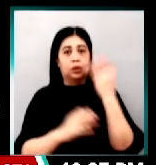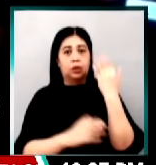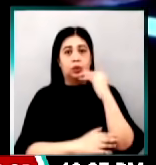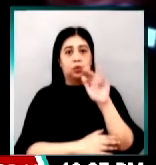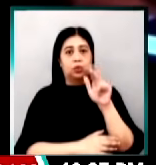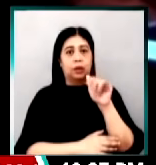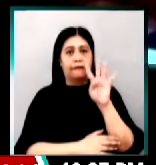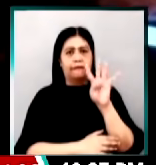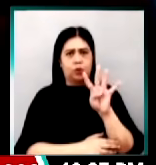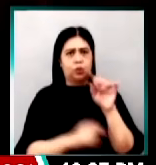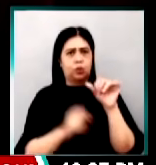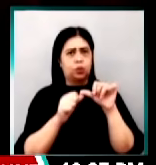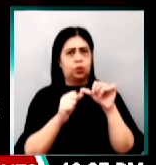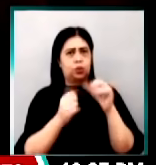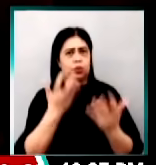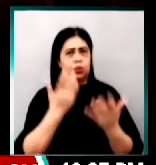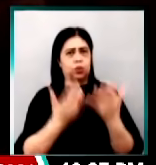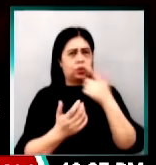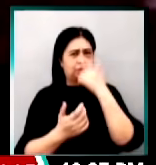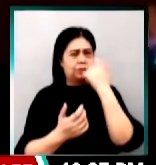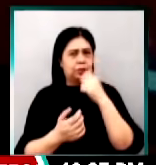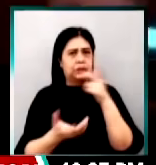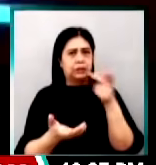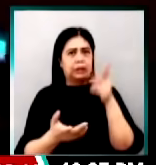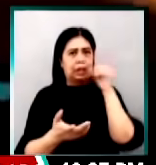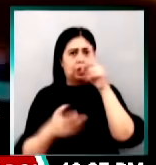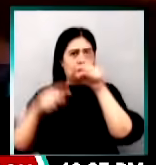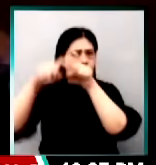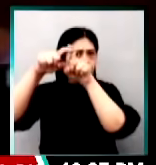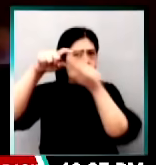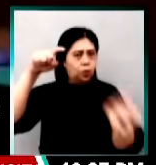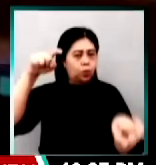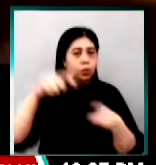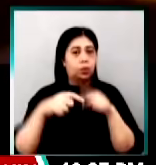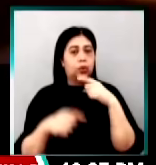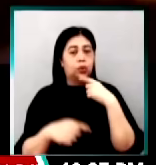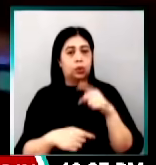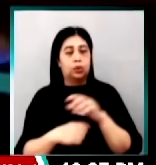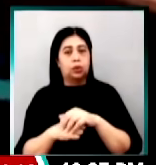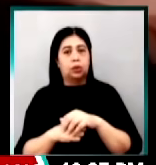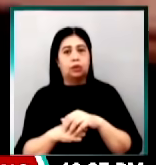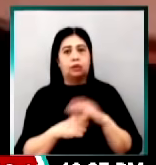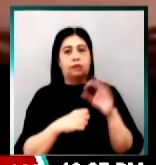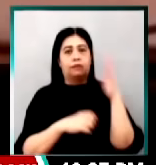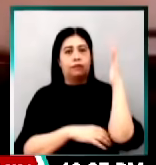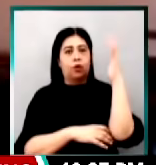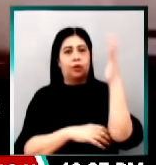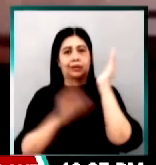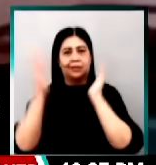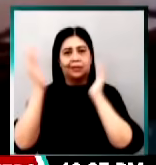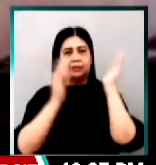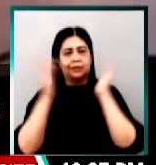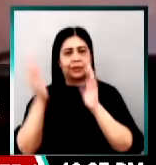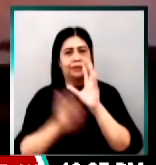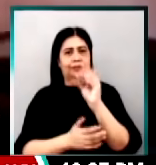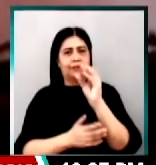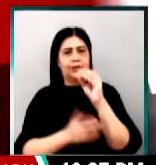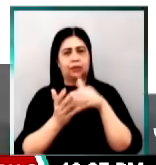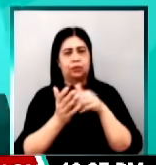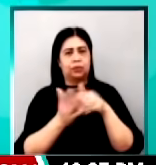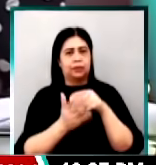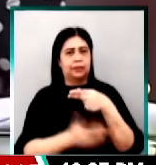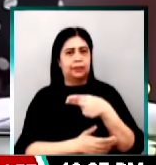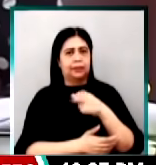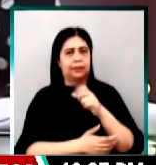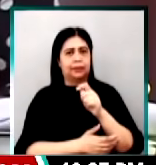sunog dahil daw sa pagtama ng kidlat. Ayon sa U.S. Forest Service, umabot na sa mahigit 50,000 hektarya ng gubat ang